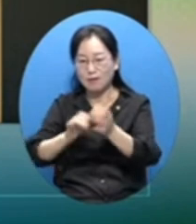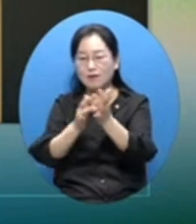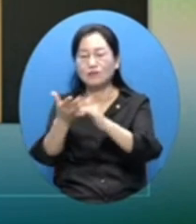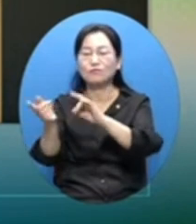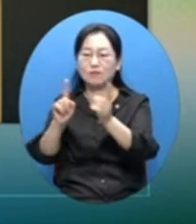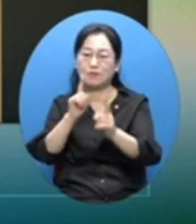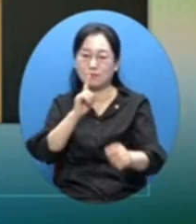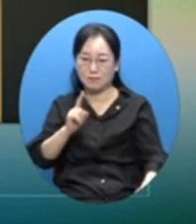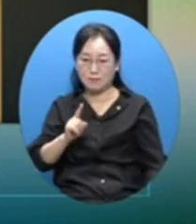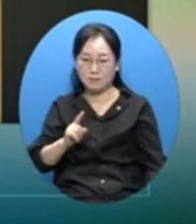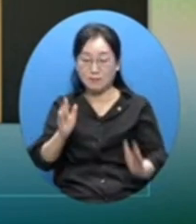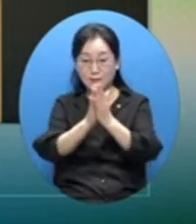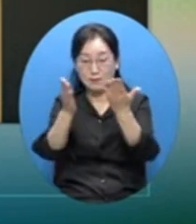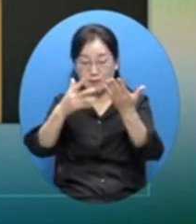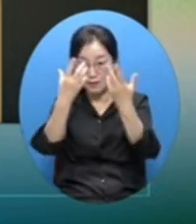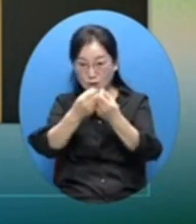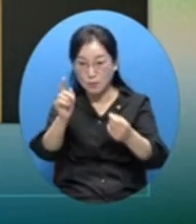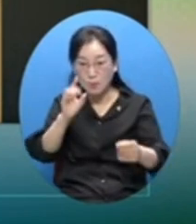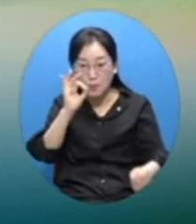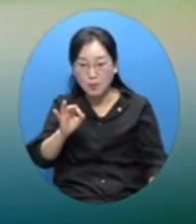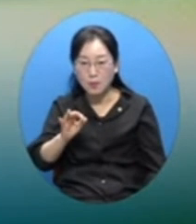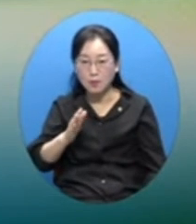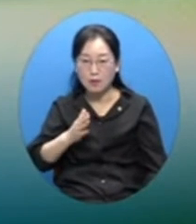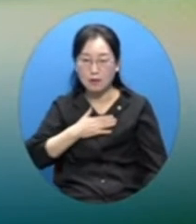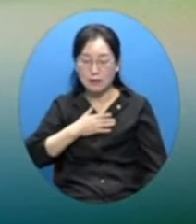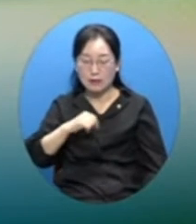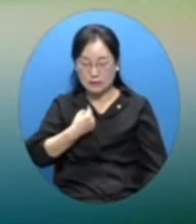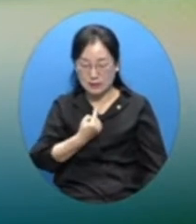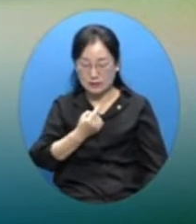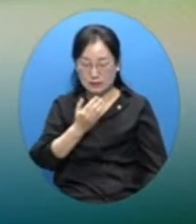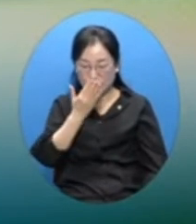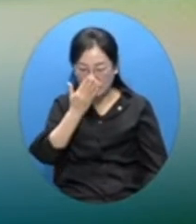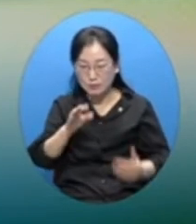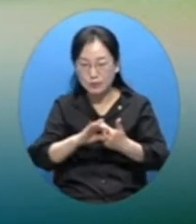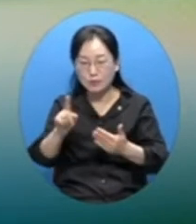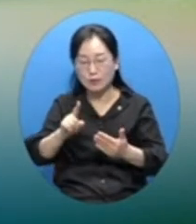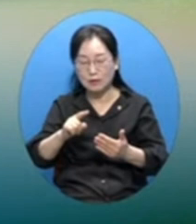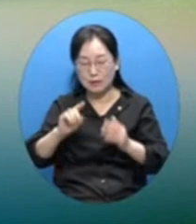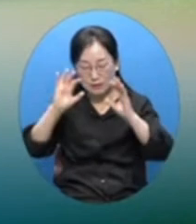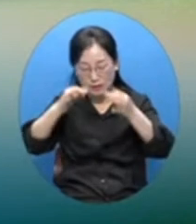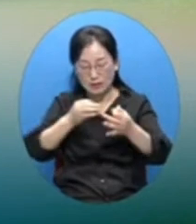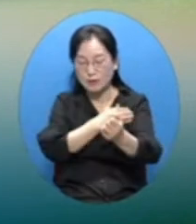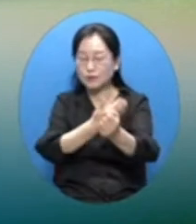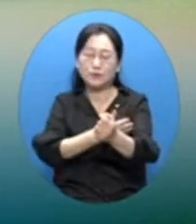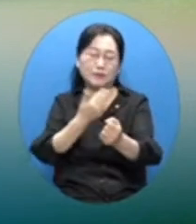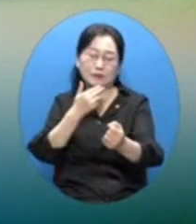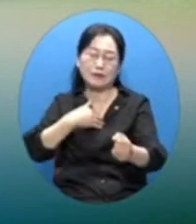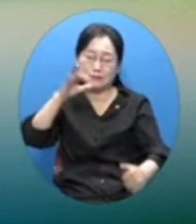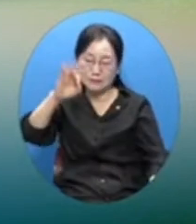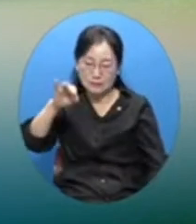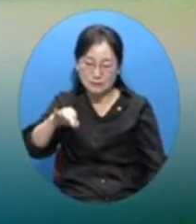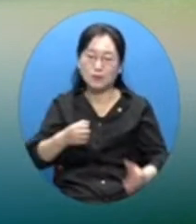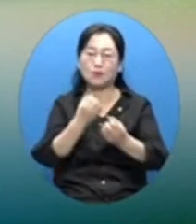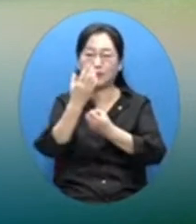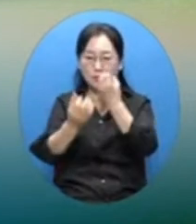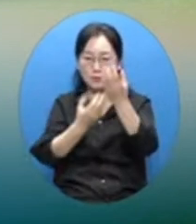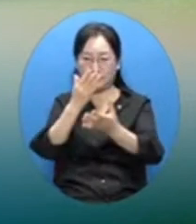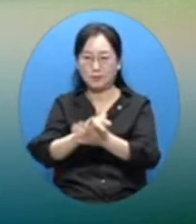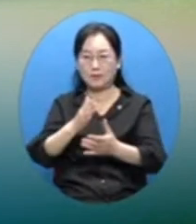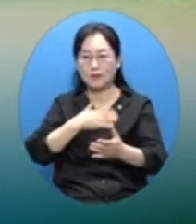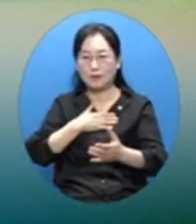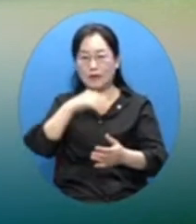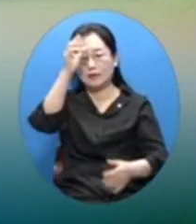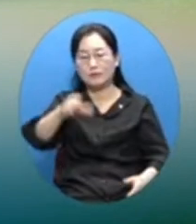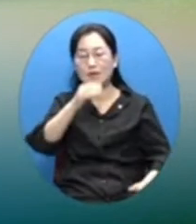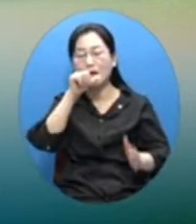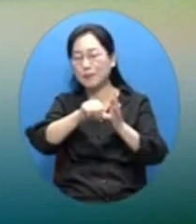책에서 이와 같은 말씀을 했습니다. 자아가 깨진 사람은 자기의 무능력을 깨닫고 나는 아무것도 아님을 이렇게 고백한다. 나는 십자가에